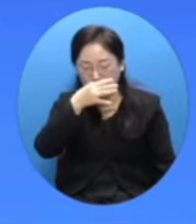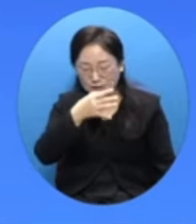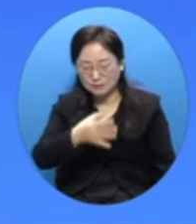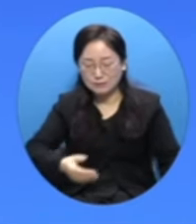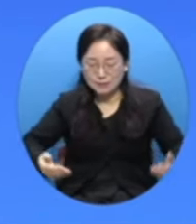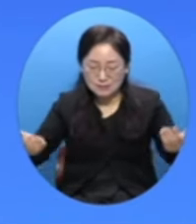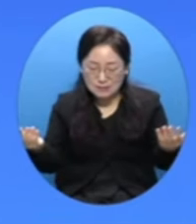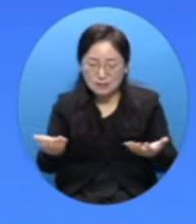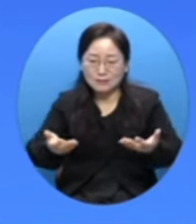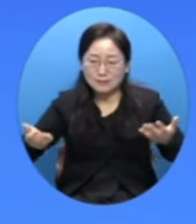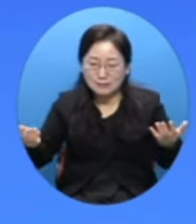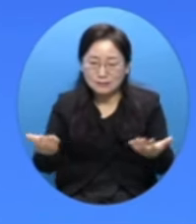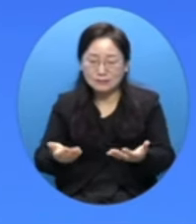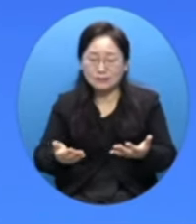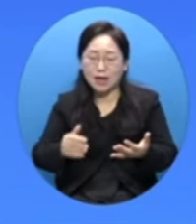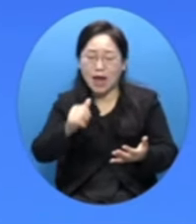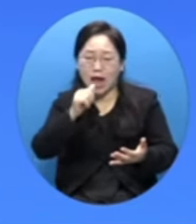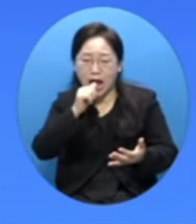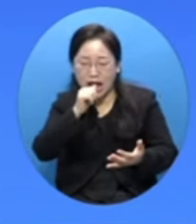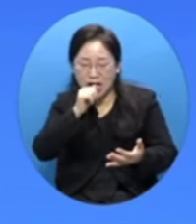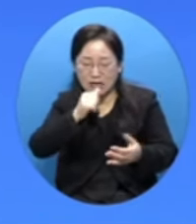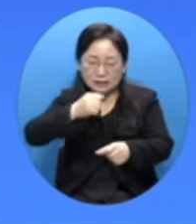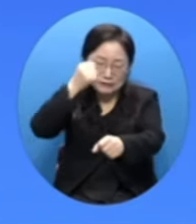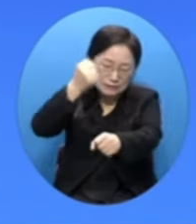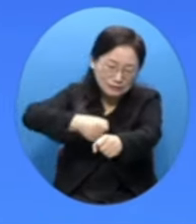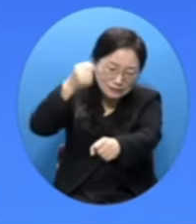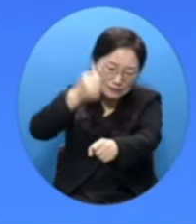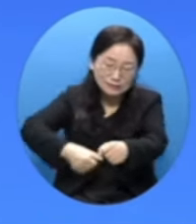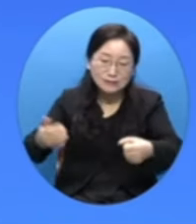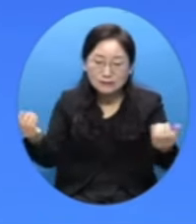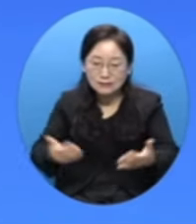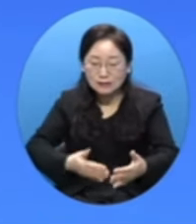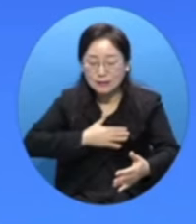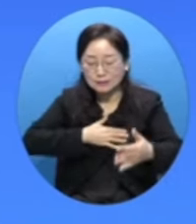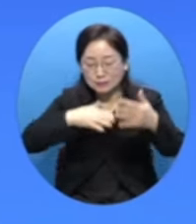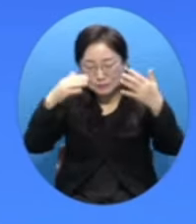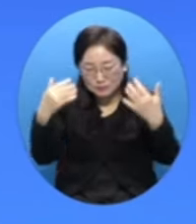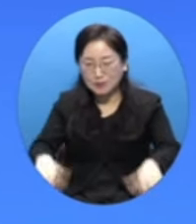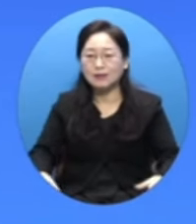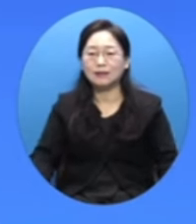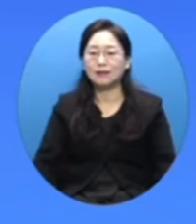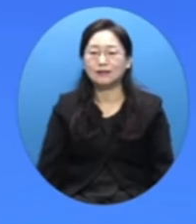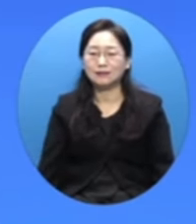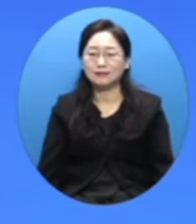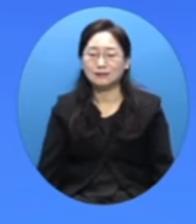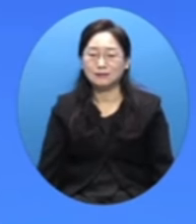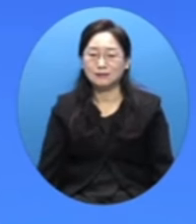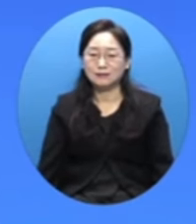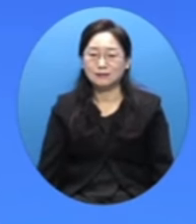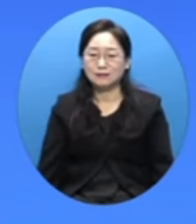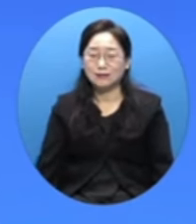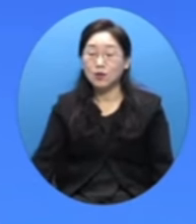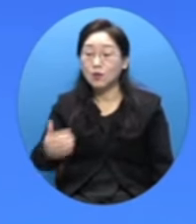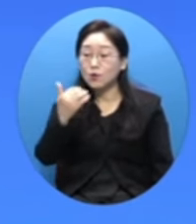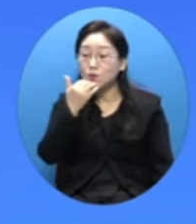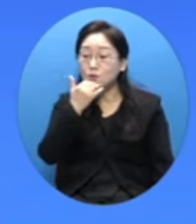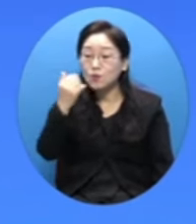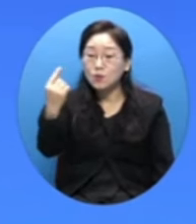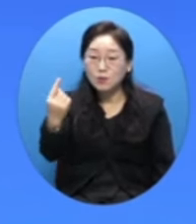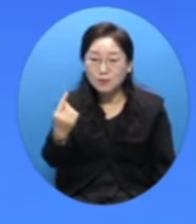해본 것이 없습니다. 철공소에서 일을 시작합니다. 얼마나 몸이 고된지 모릅니다. 그런데 서울에 올라와서